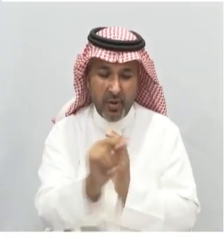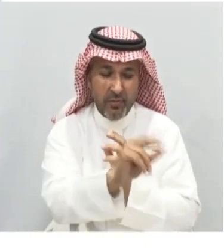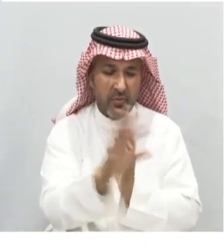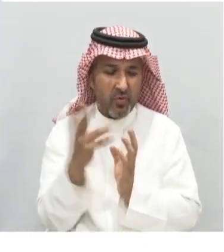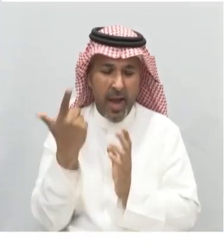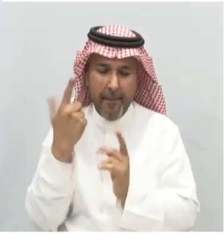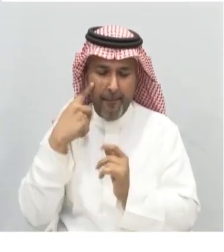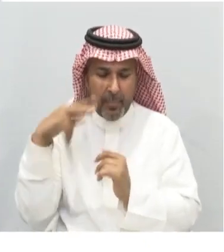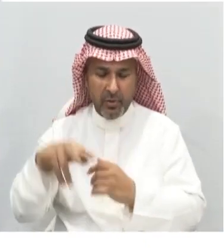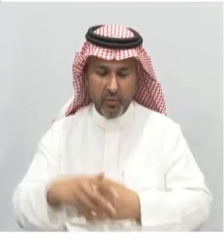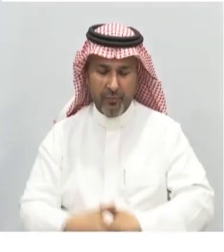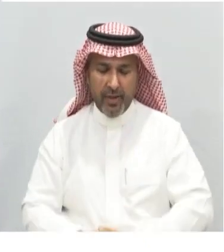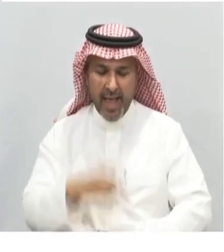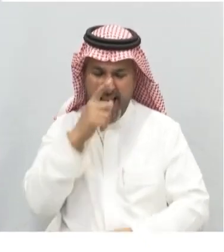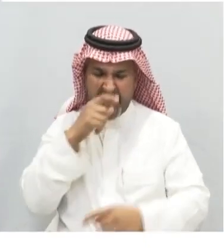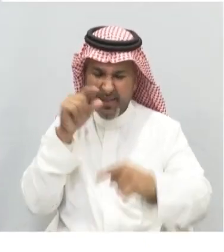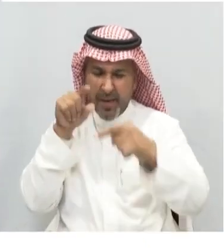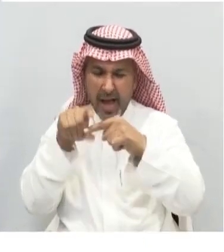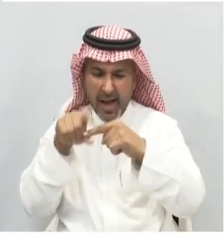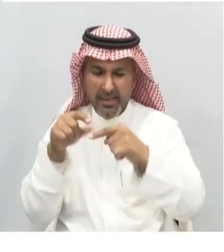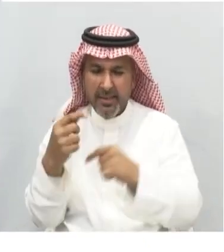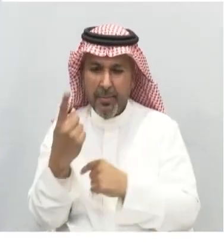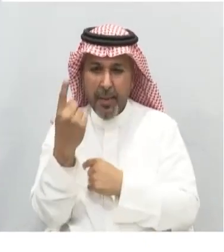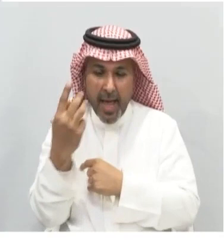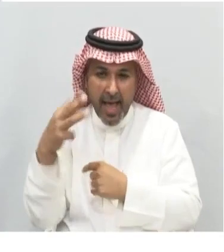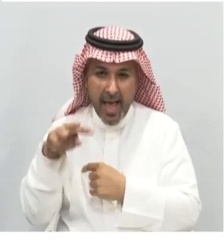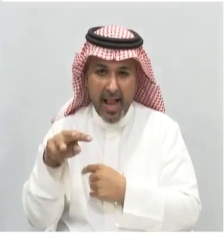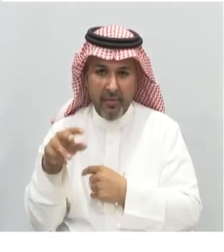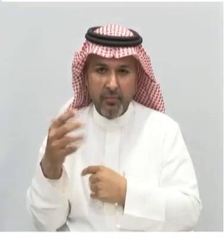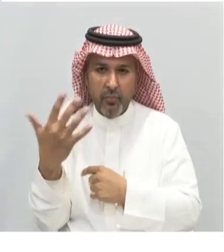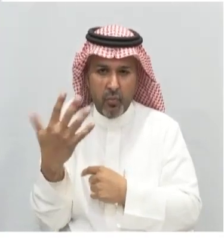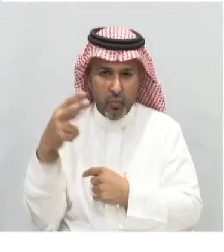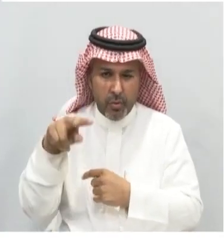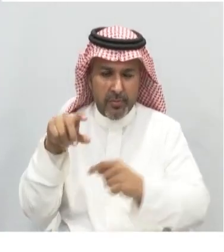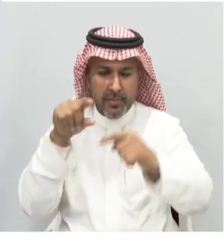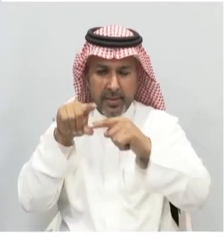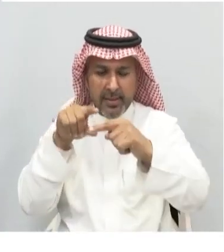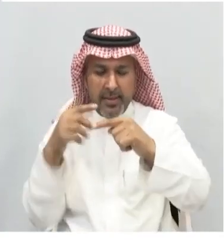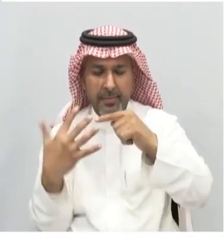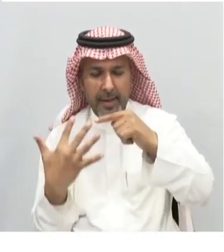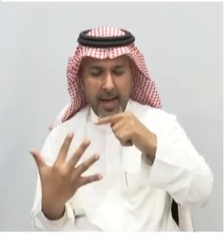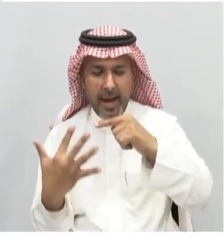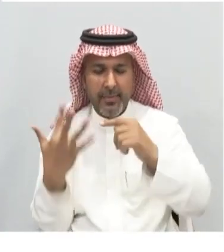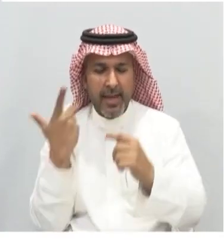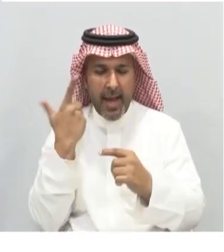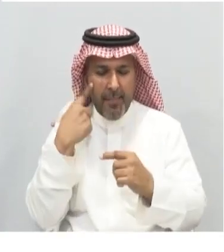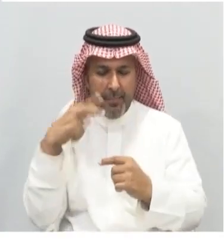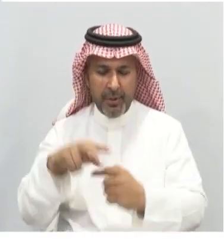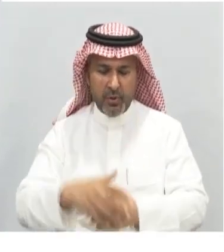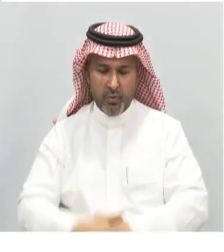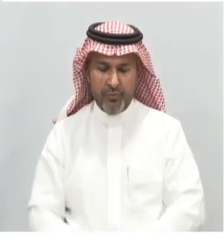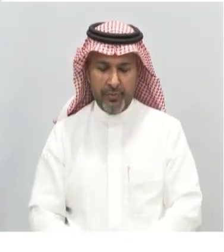ابنائي ان نقوم بقسمه 1500 على خ نقسم عدد الاشخاص الذين دخلوا على